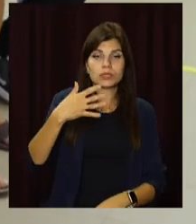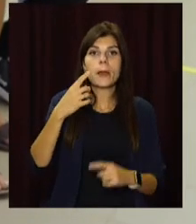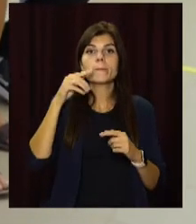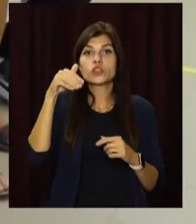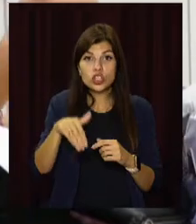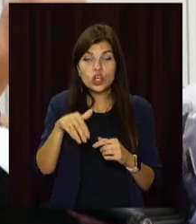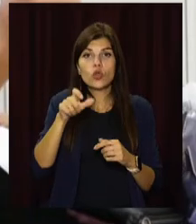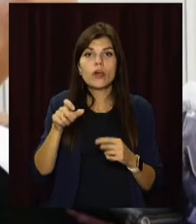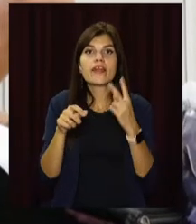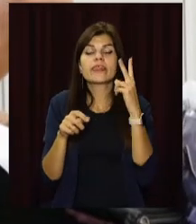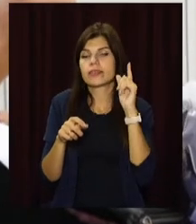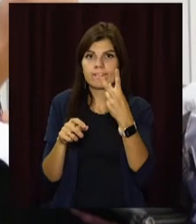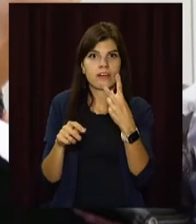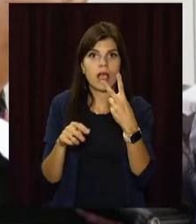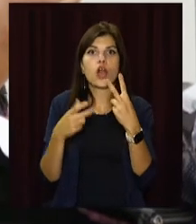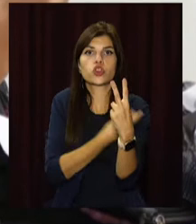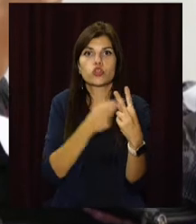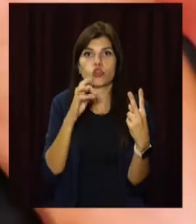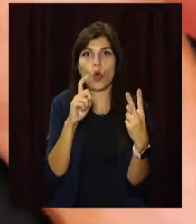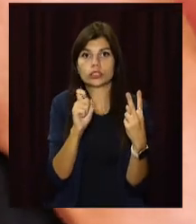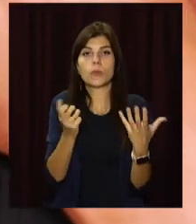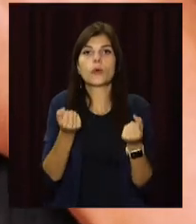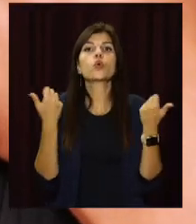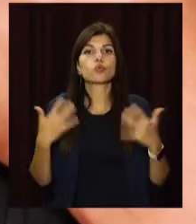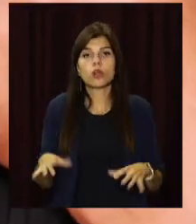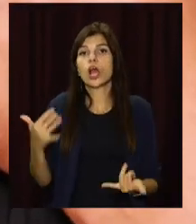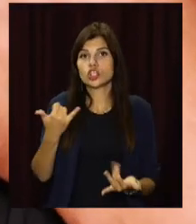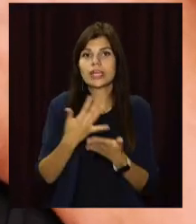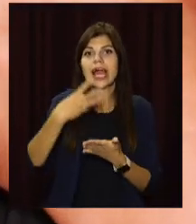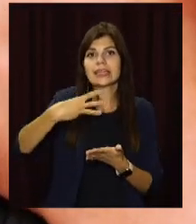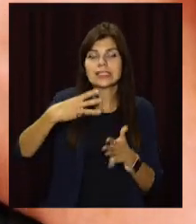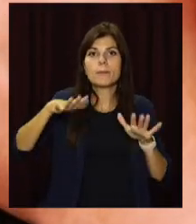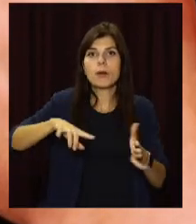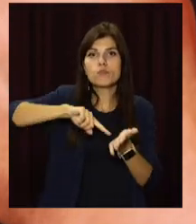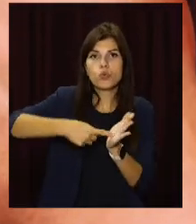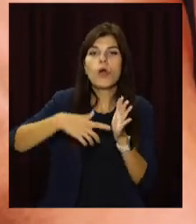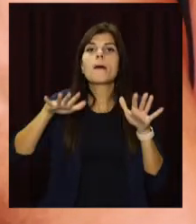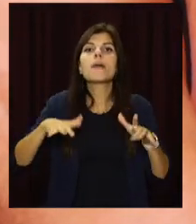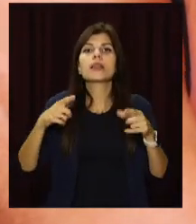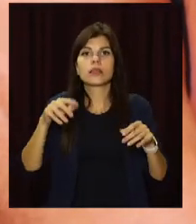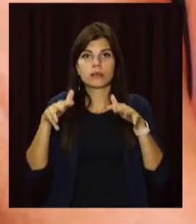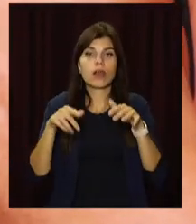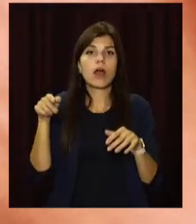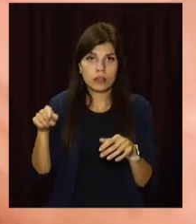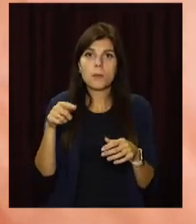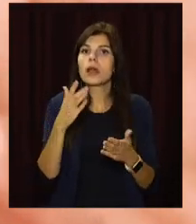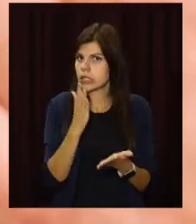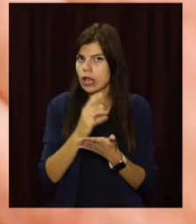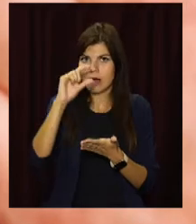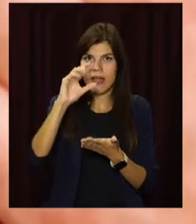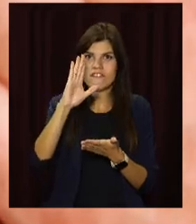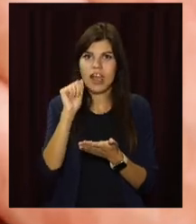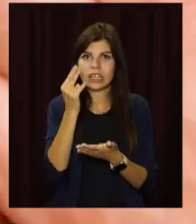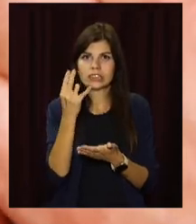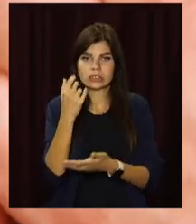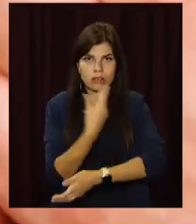тисяч отримали дві дози вакцини. Зараз в області працюють 30 пунктів масової вакцинації. Препаратами вони забезпечені.